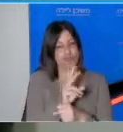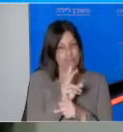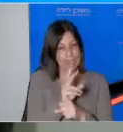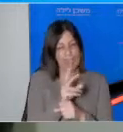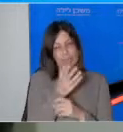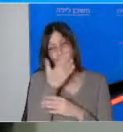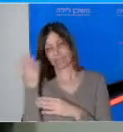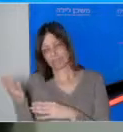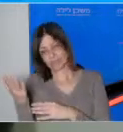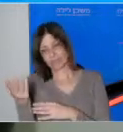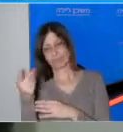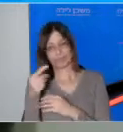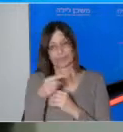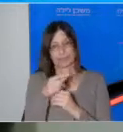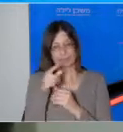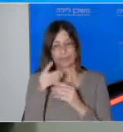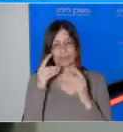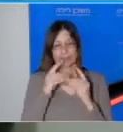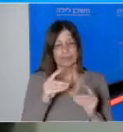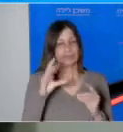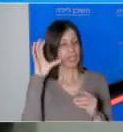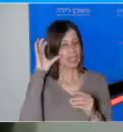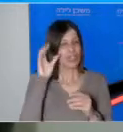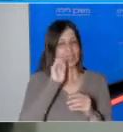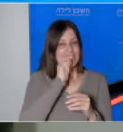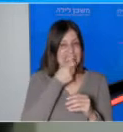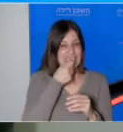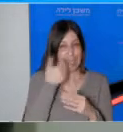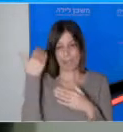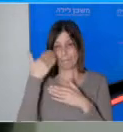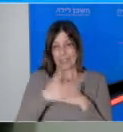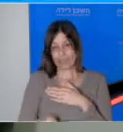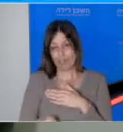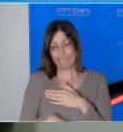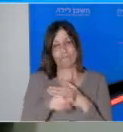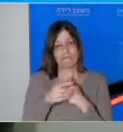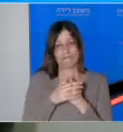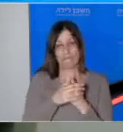אחד, ומשם דרך האזנות הסתר, הגיע בסופו של דבר לזה